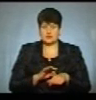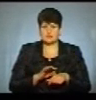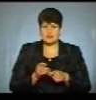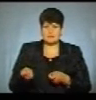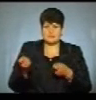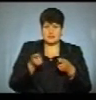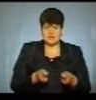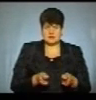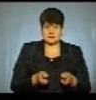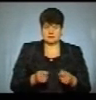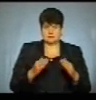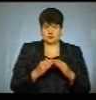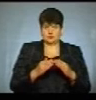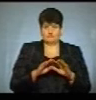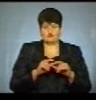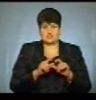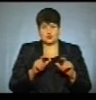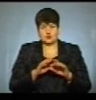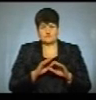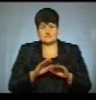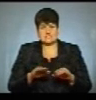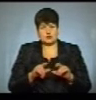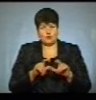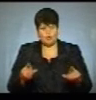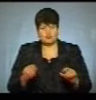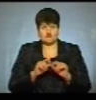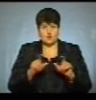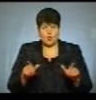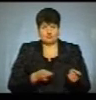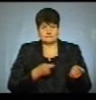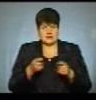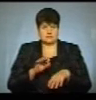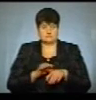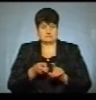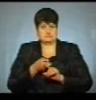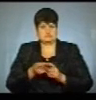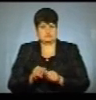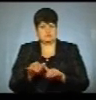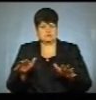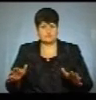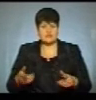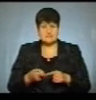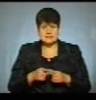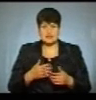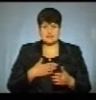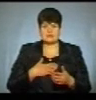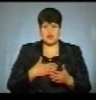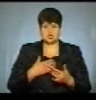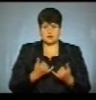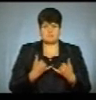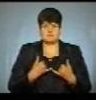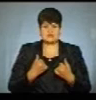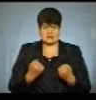в організований колектив, садочок, школу чи в інший колектив. Тому це є наша з вами безпека, і я вважаю,